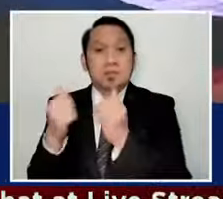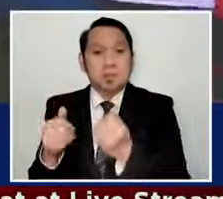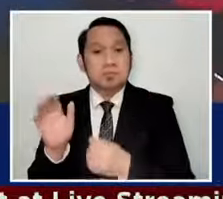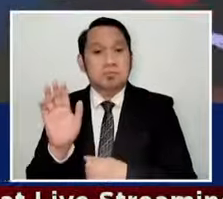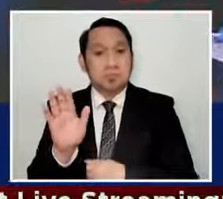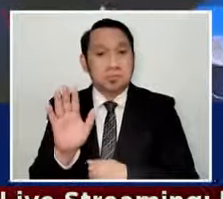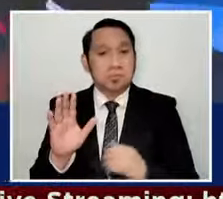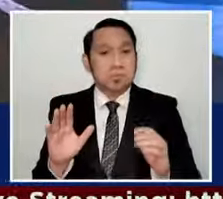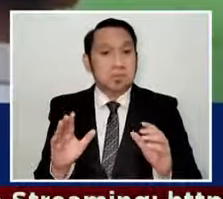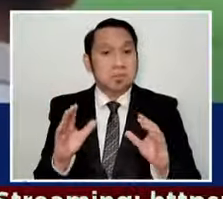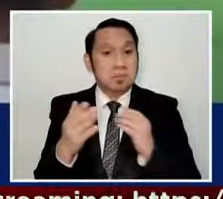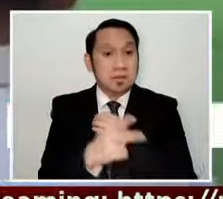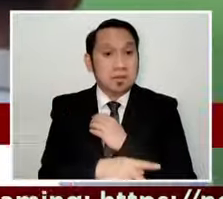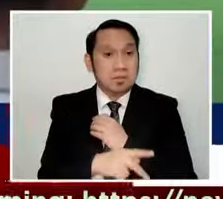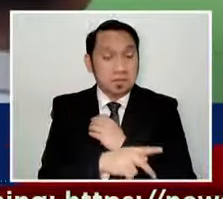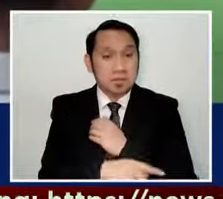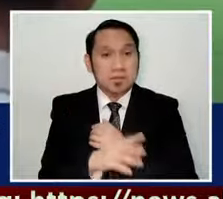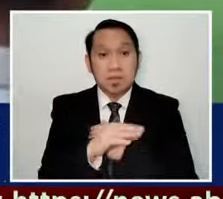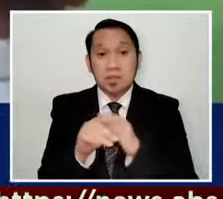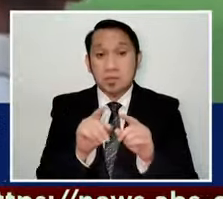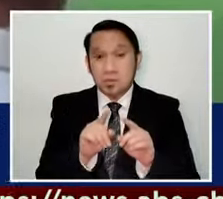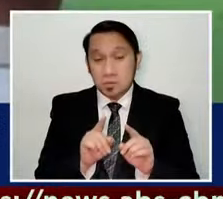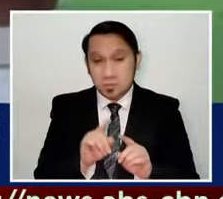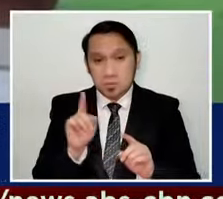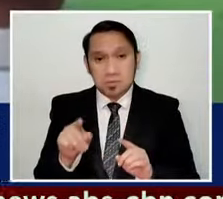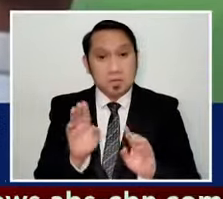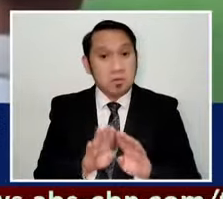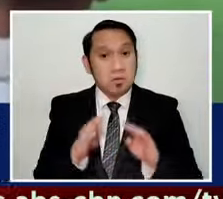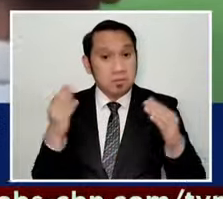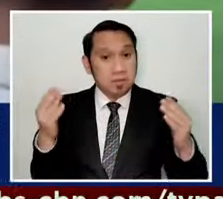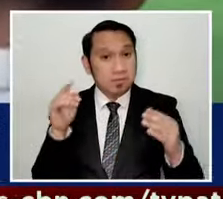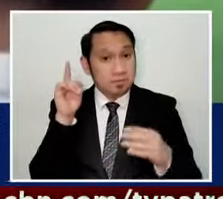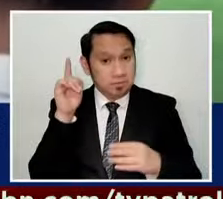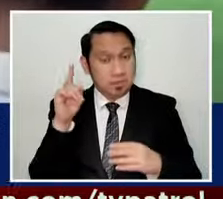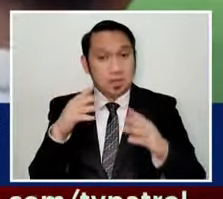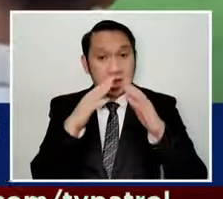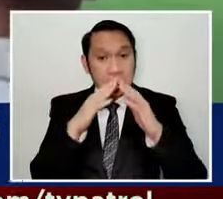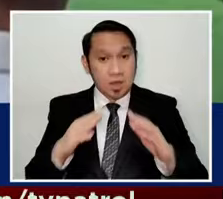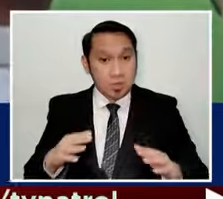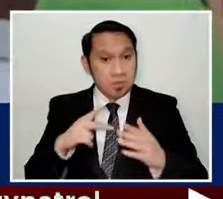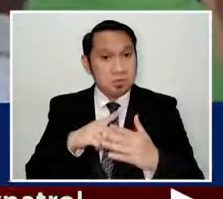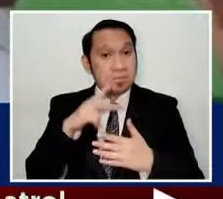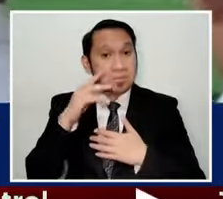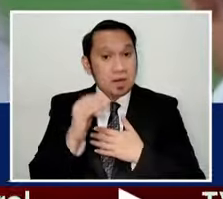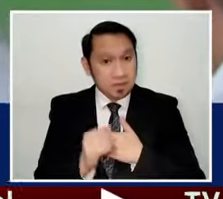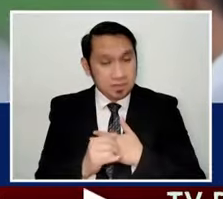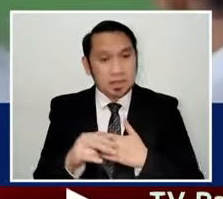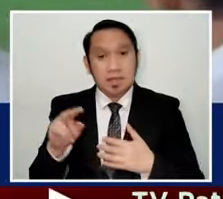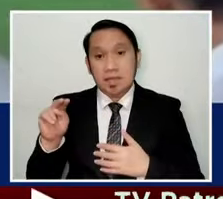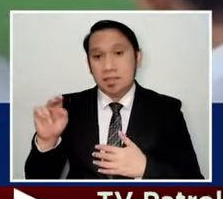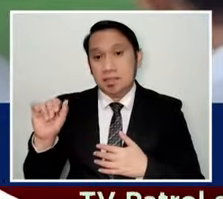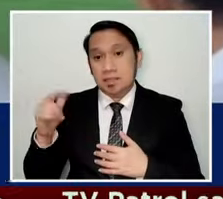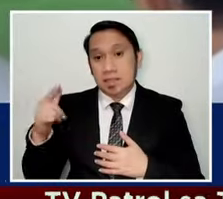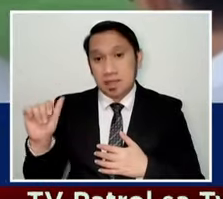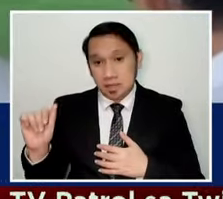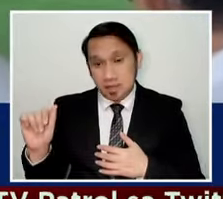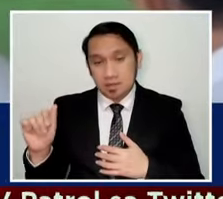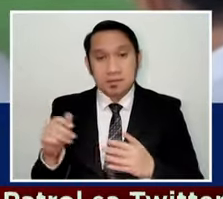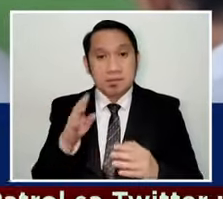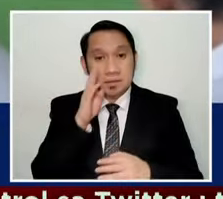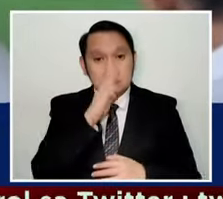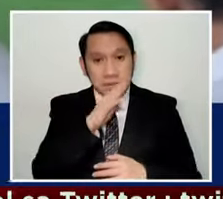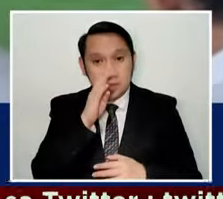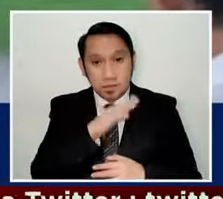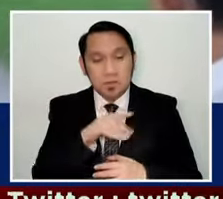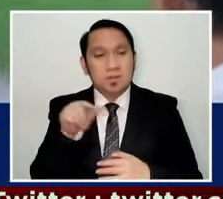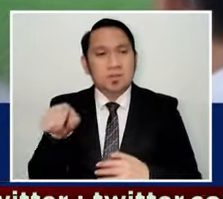probinsya. Pinangunahan din niya ang groundbreaking sa dalawang housing projects ng gobyerno sa Naga City. Limang residential